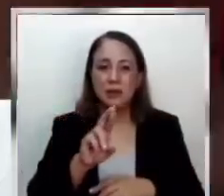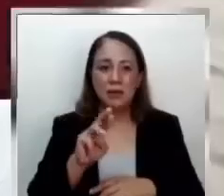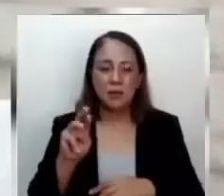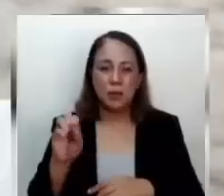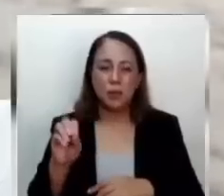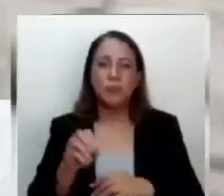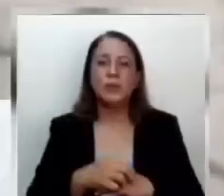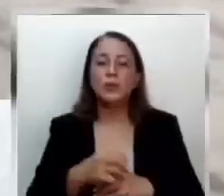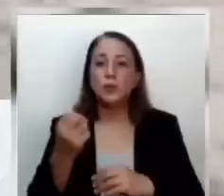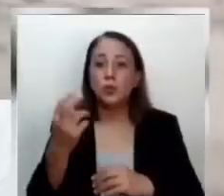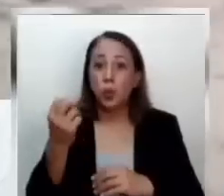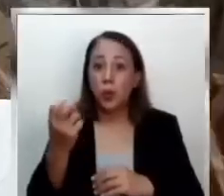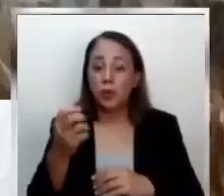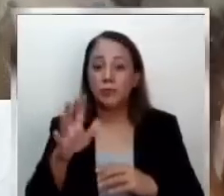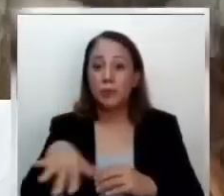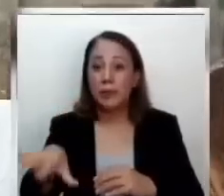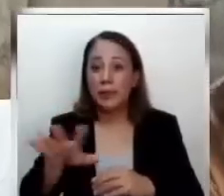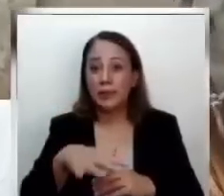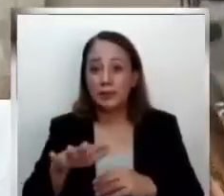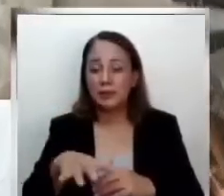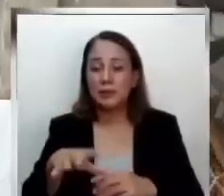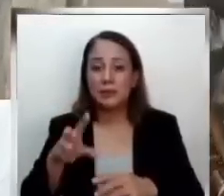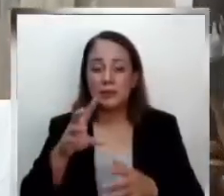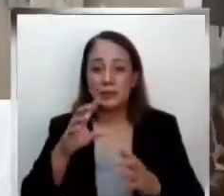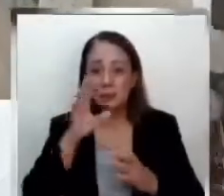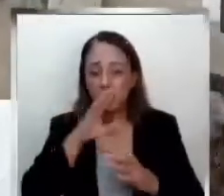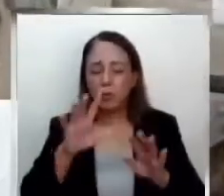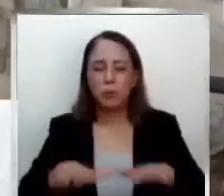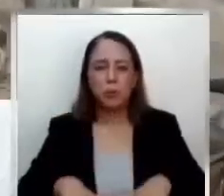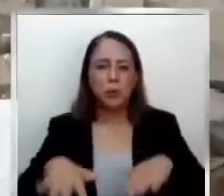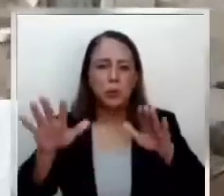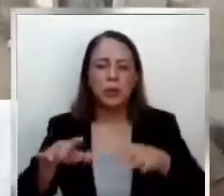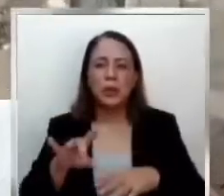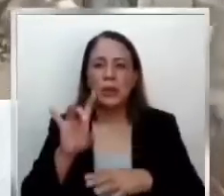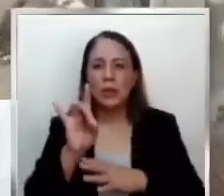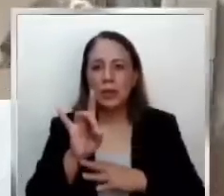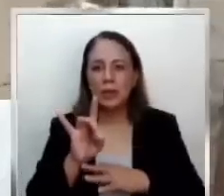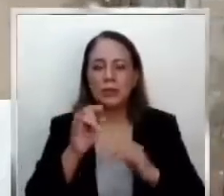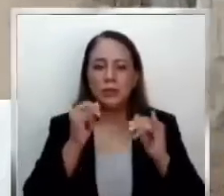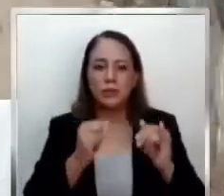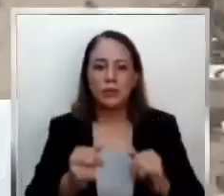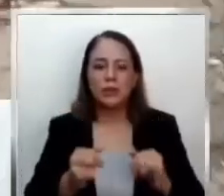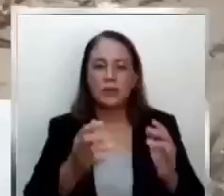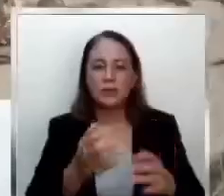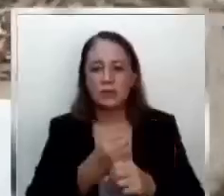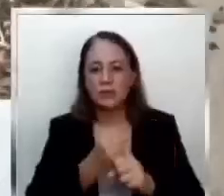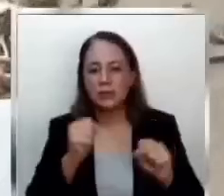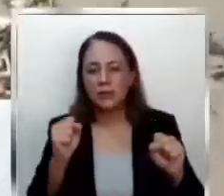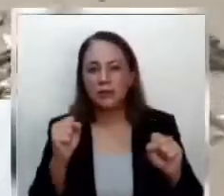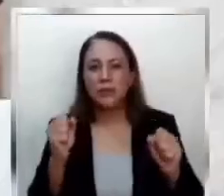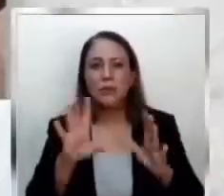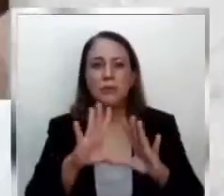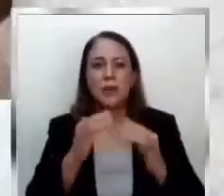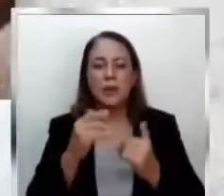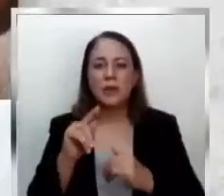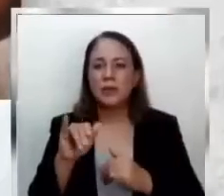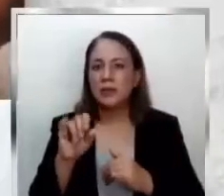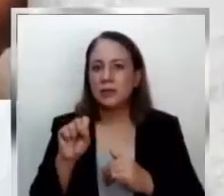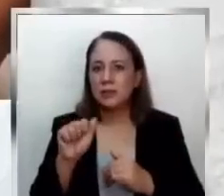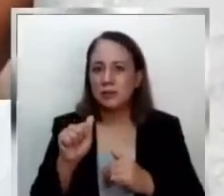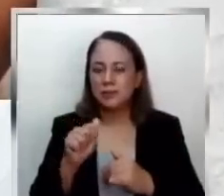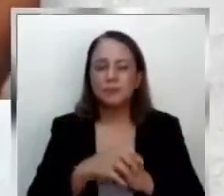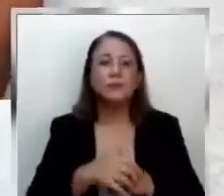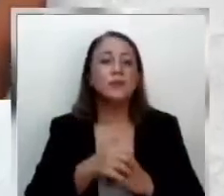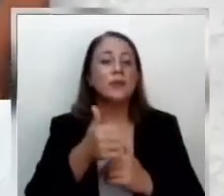sa lungsod ang nalubog sa baha. 8 individual din ang kinailangang i-rescue sa Barangay Tisa. May mga naitala